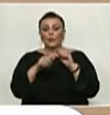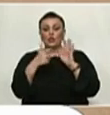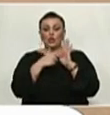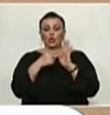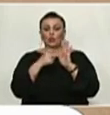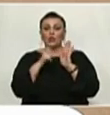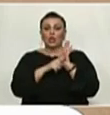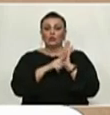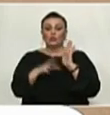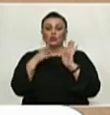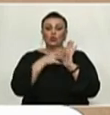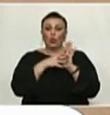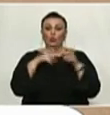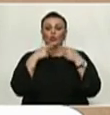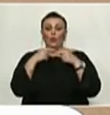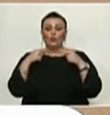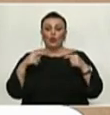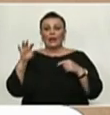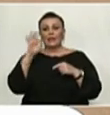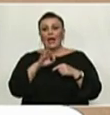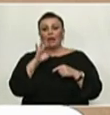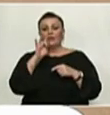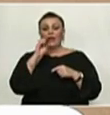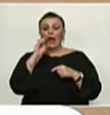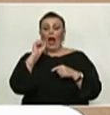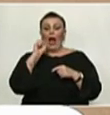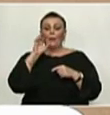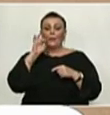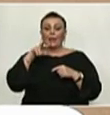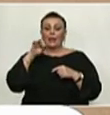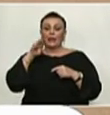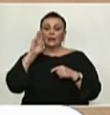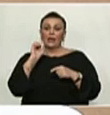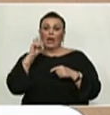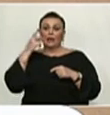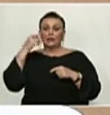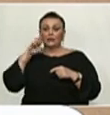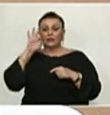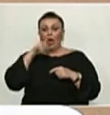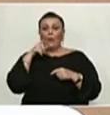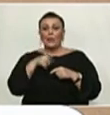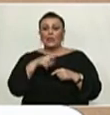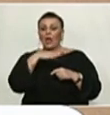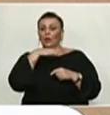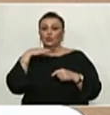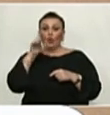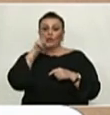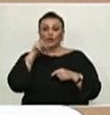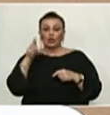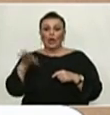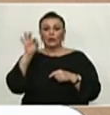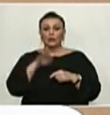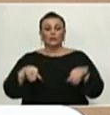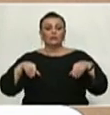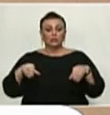10779 müxtəlif reabilitasiya vasitələri təqdim edildi. 1000-dən artıq şəxs müərrikli